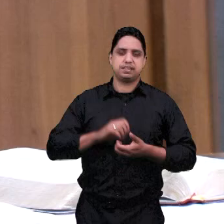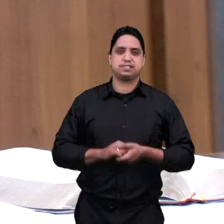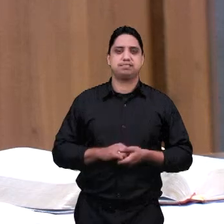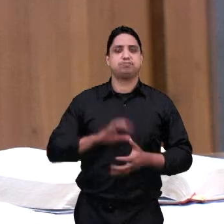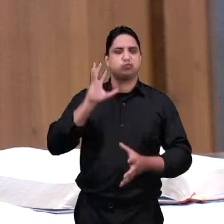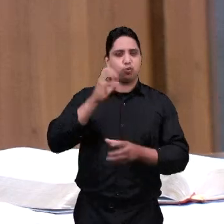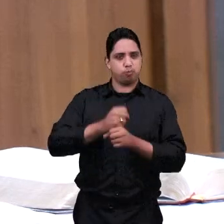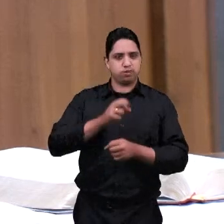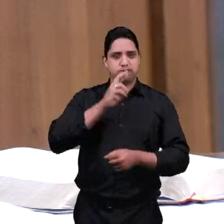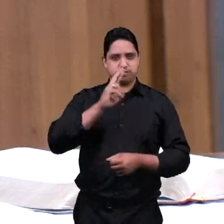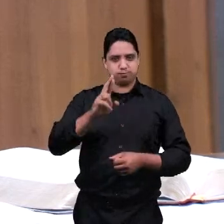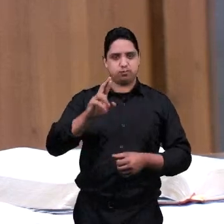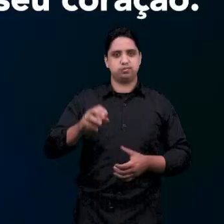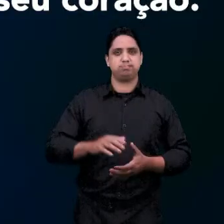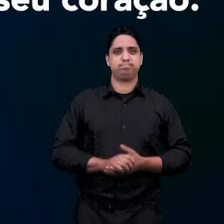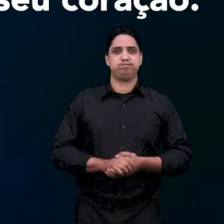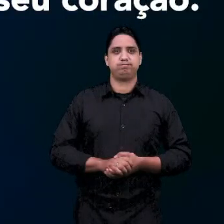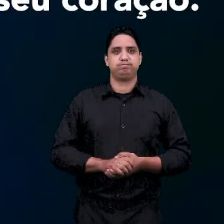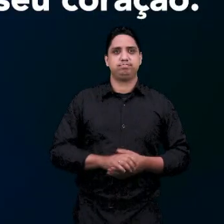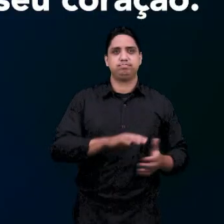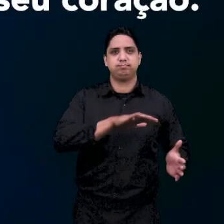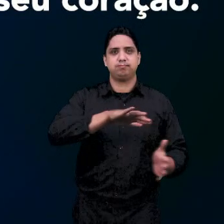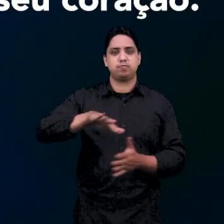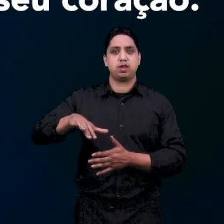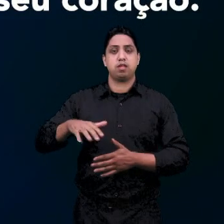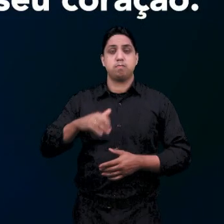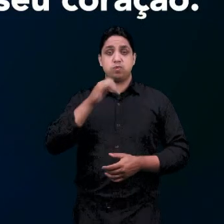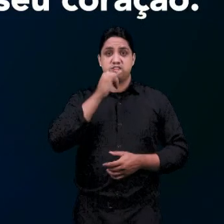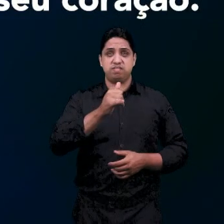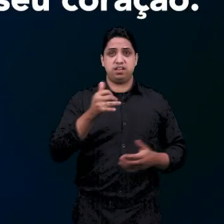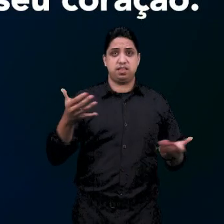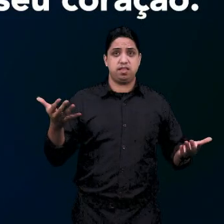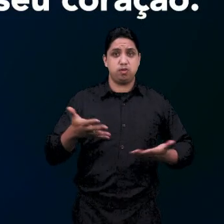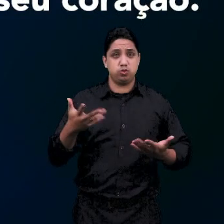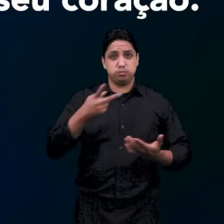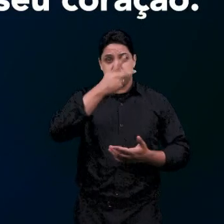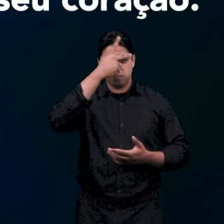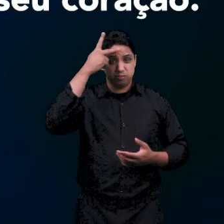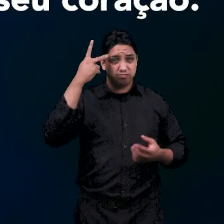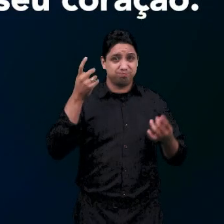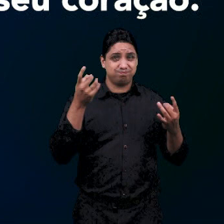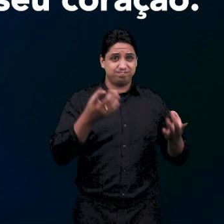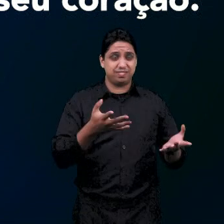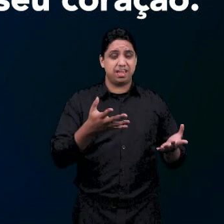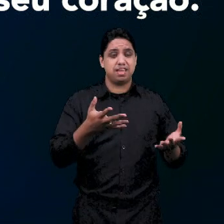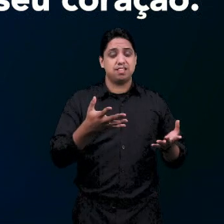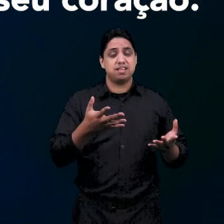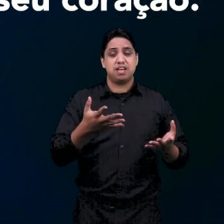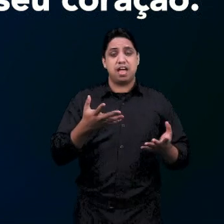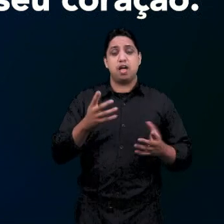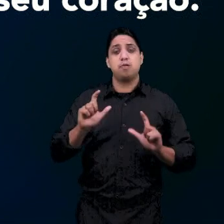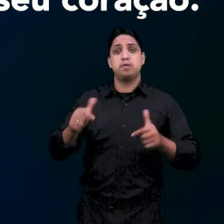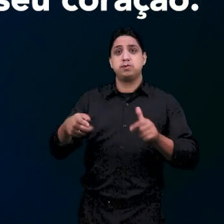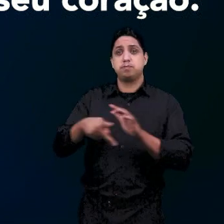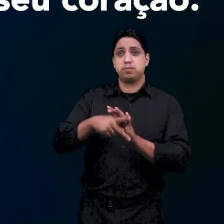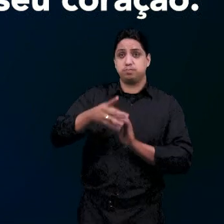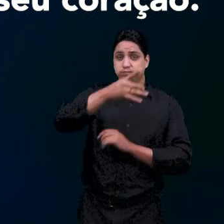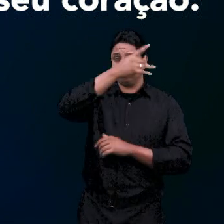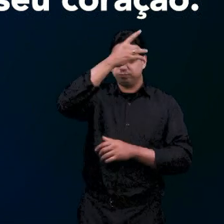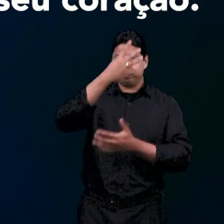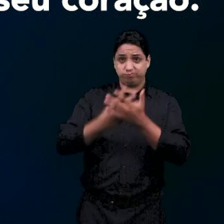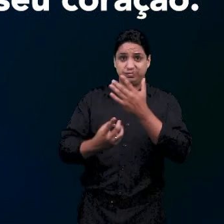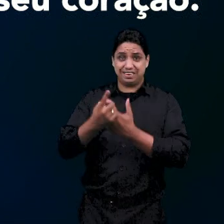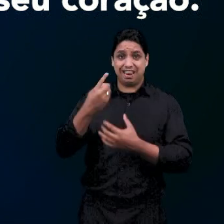aussi compléter cette réponse. Nous pouvons dire qu'aujourd'hui, beaucoup dispensent, rejettent l'opération de la Trinité dans leur